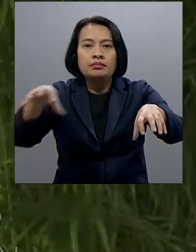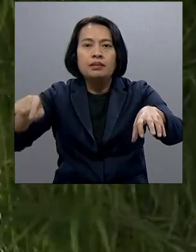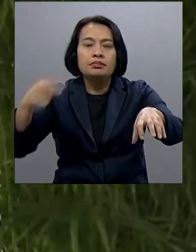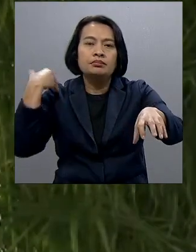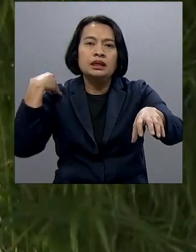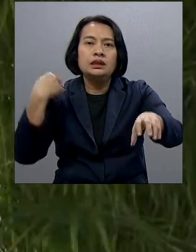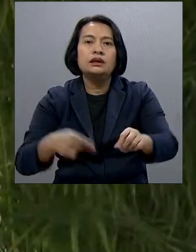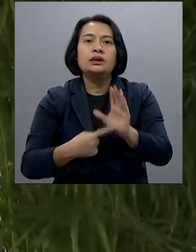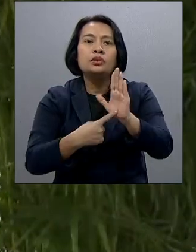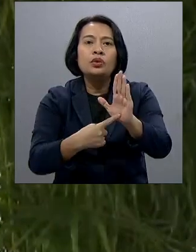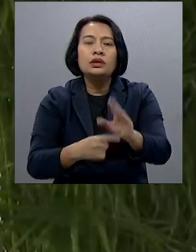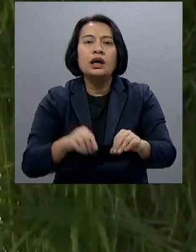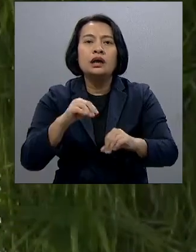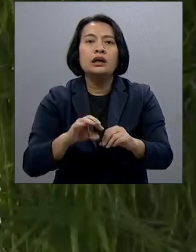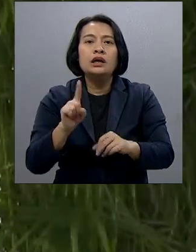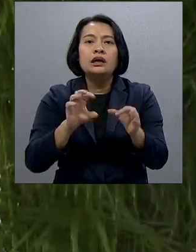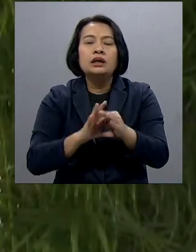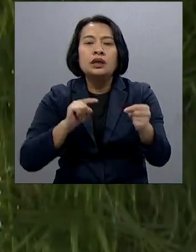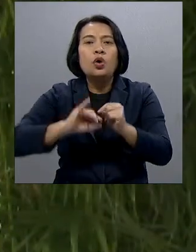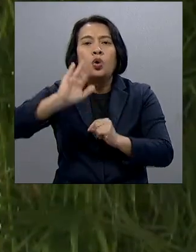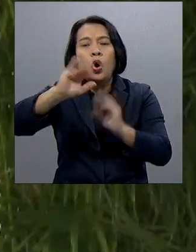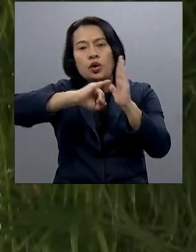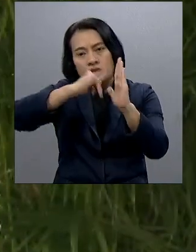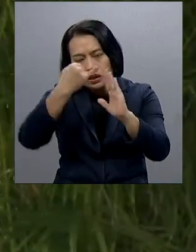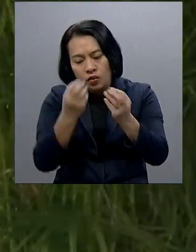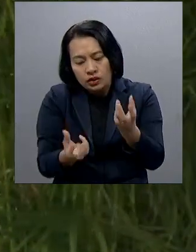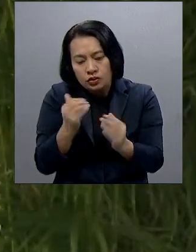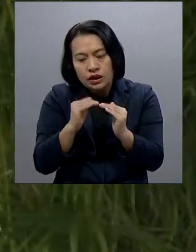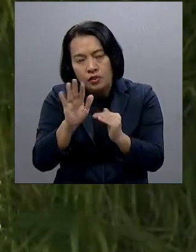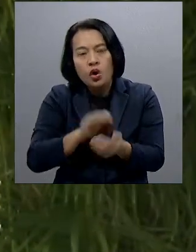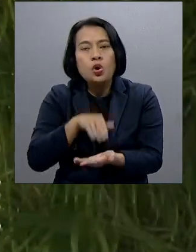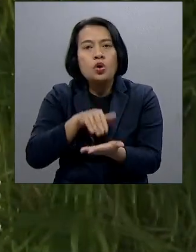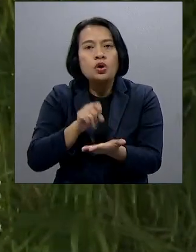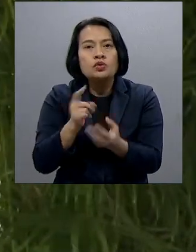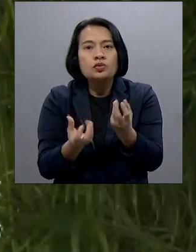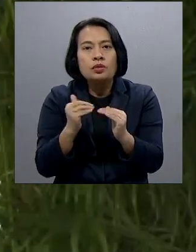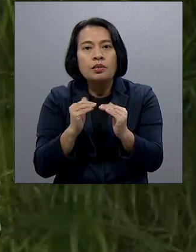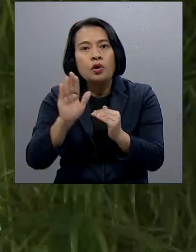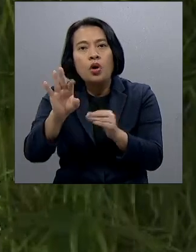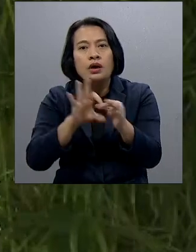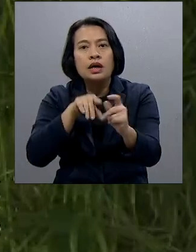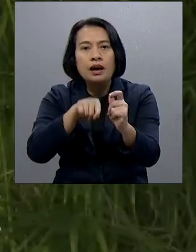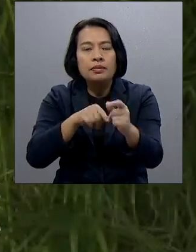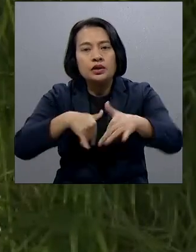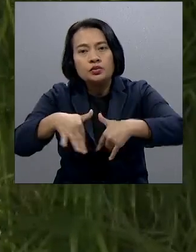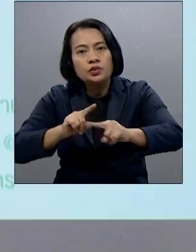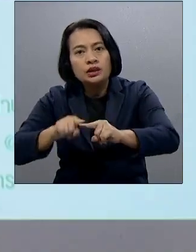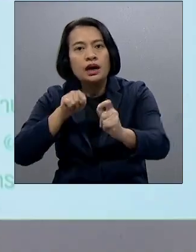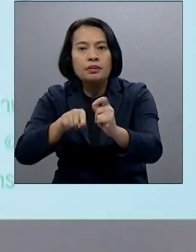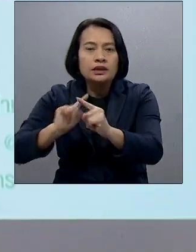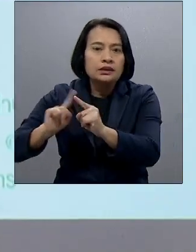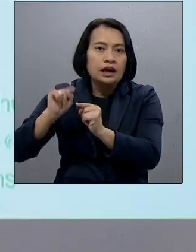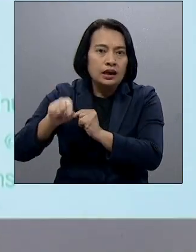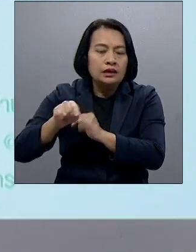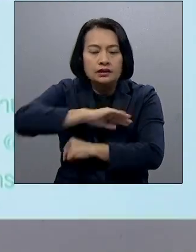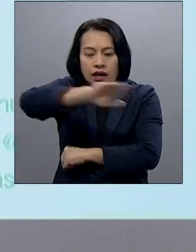เป็นยุติธรรมจังหวัดศูนย์ดำรงธรรมจังหวัดอำเภอท้องถิ่นจังหวัดท้องถิ่นอำเภ